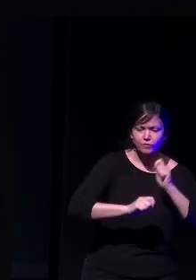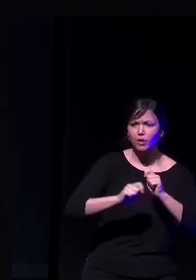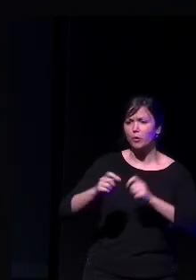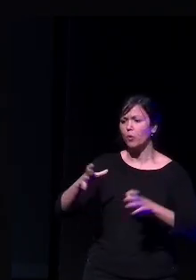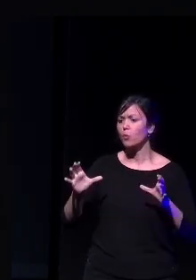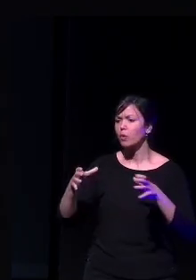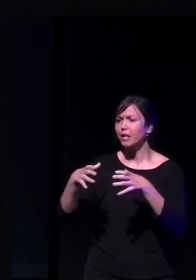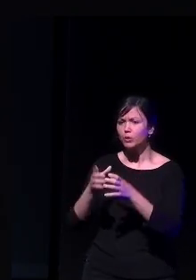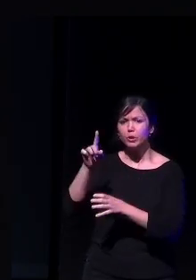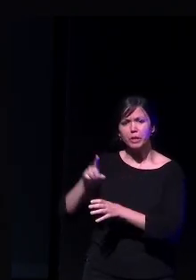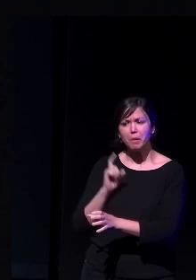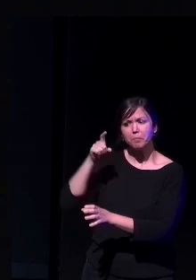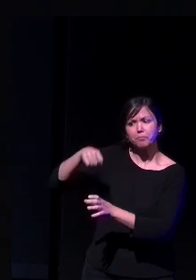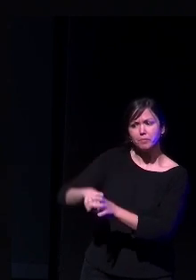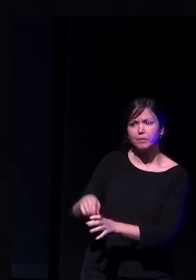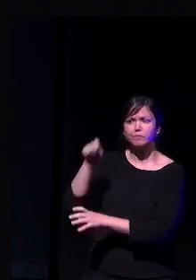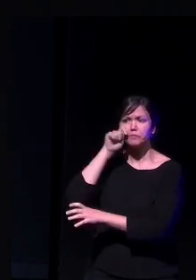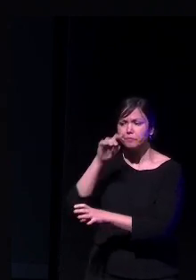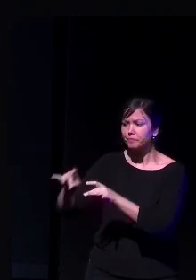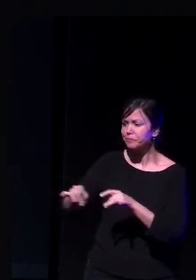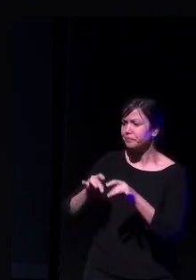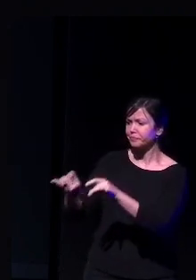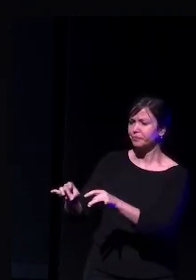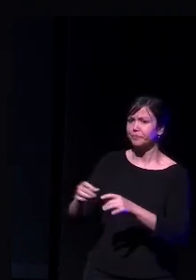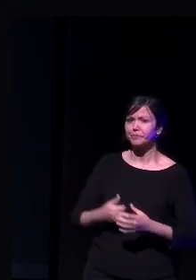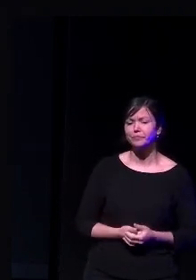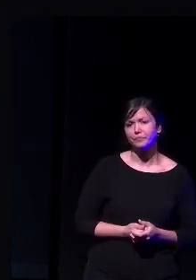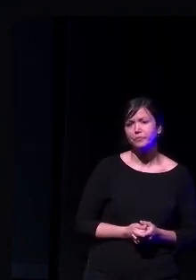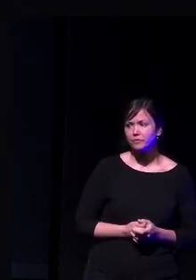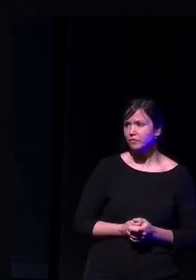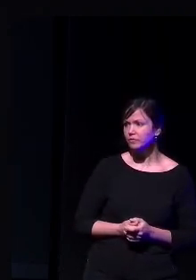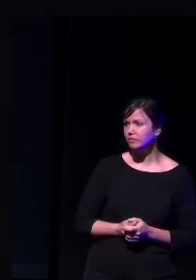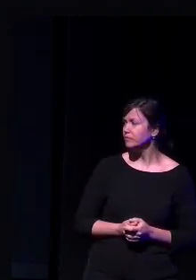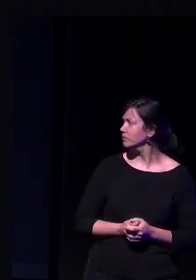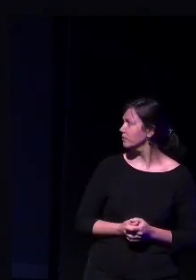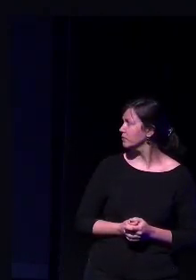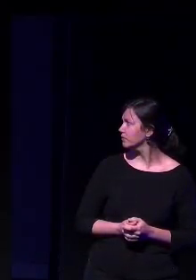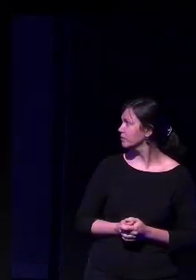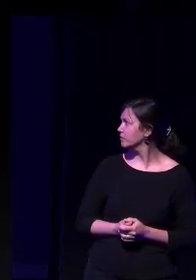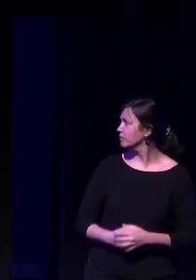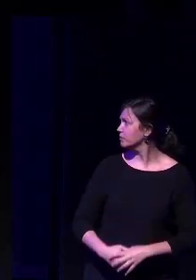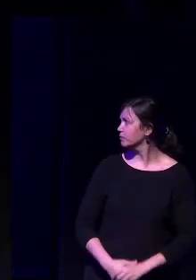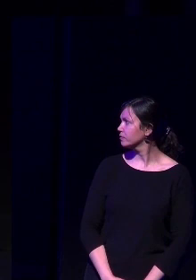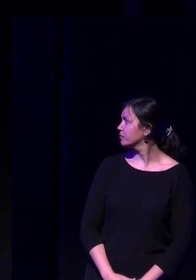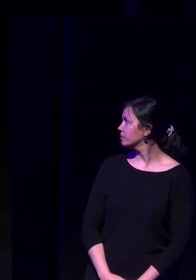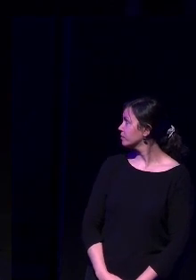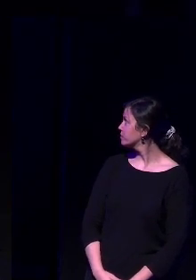col·lectius i implicació en la promoció turística del territori.